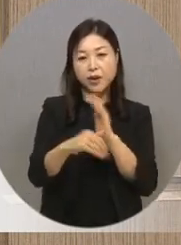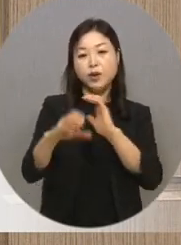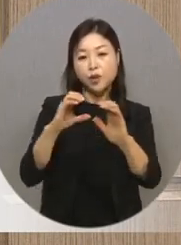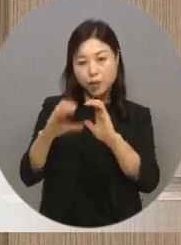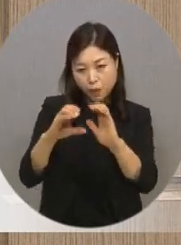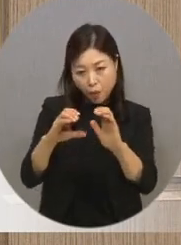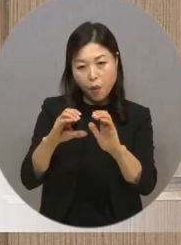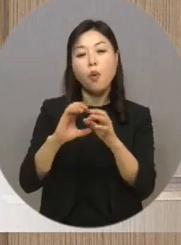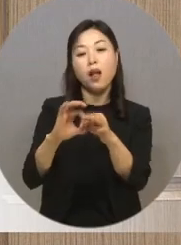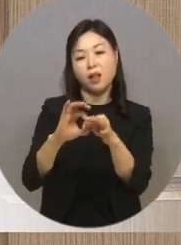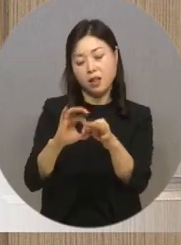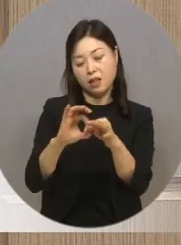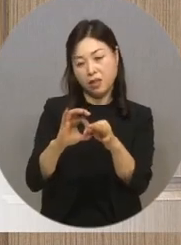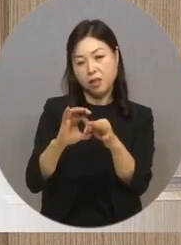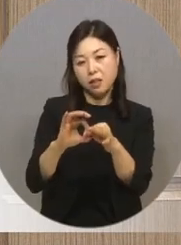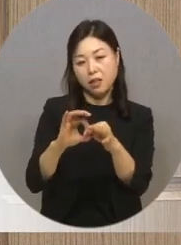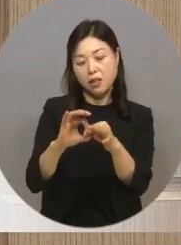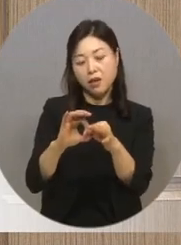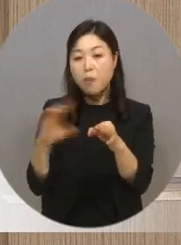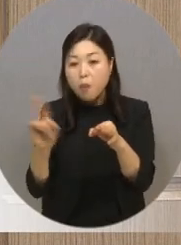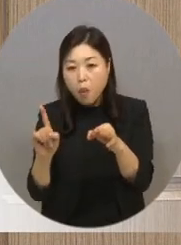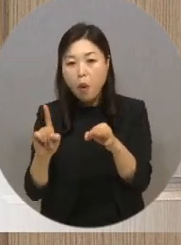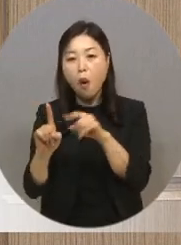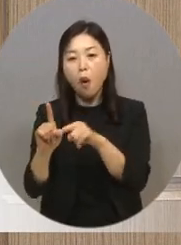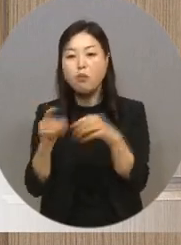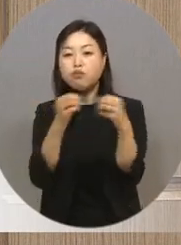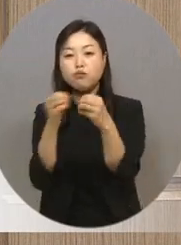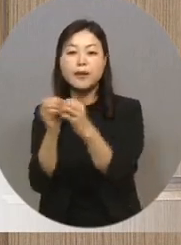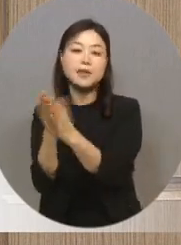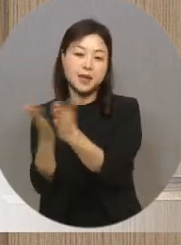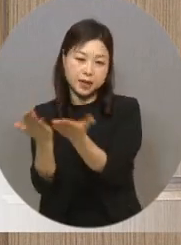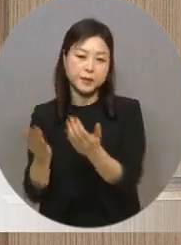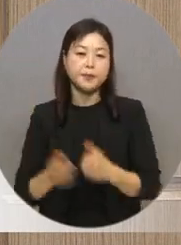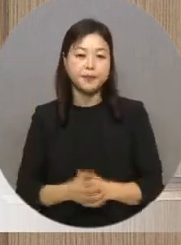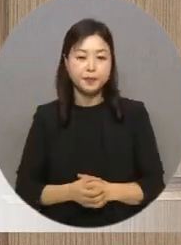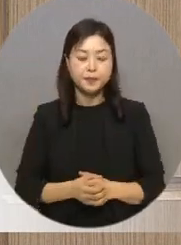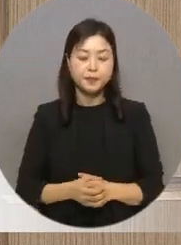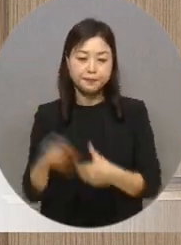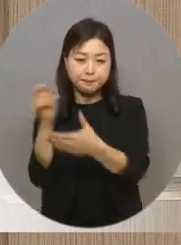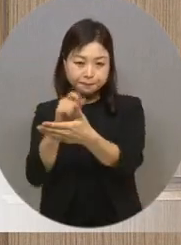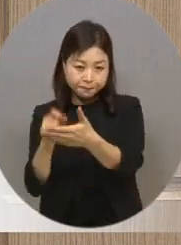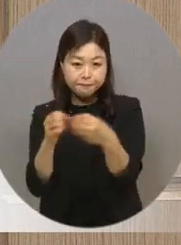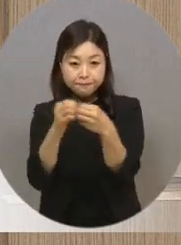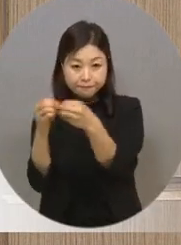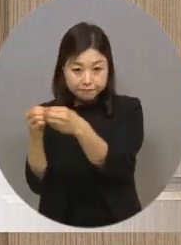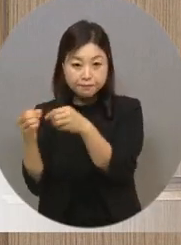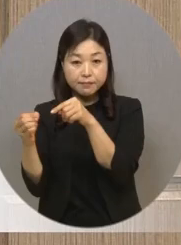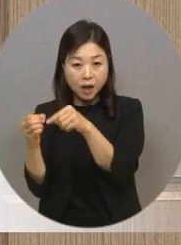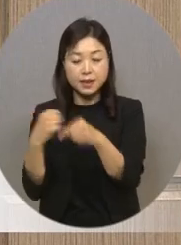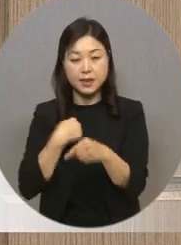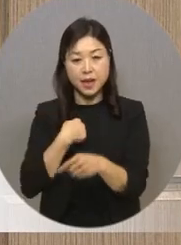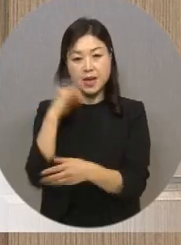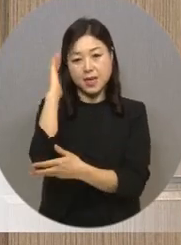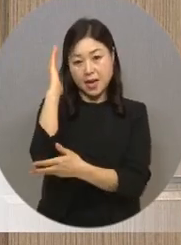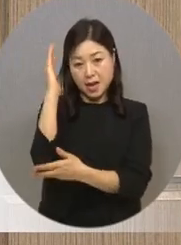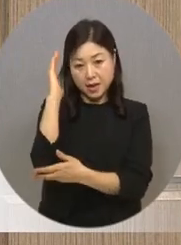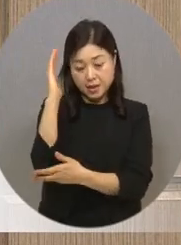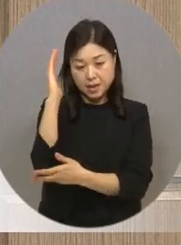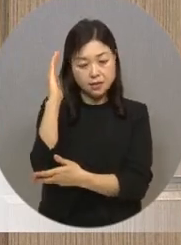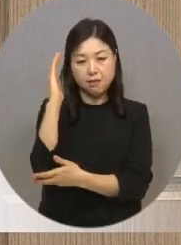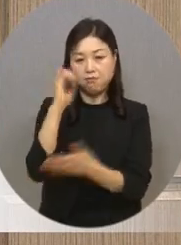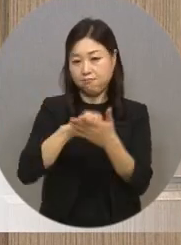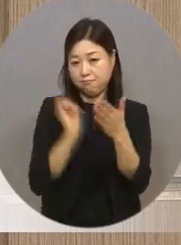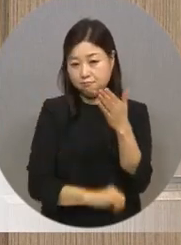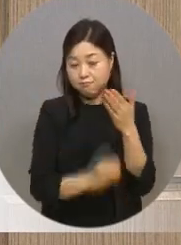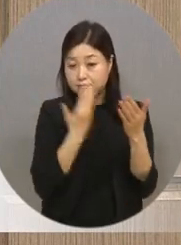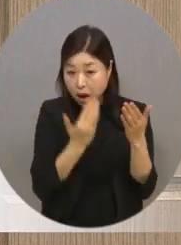된 것 같아요, 문학이. 그래서 너무 좋아요. 글이라는 게 자기 이야기가 배제될 수는